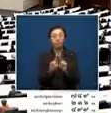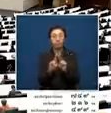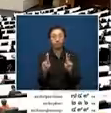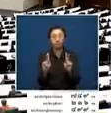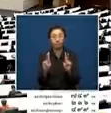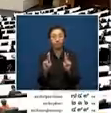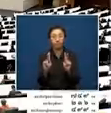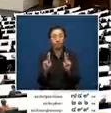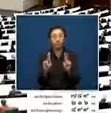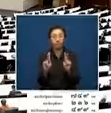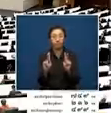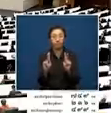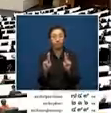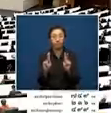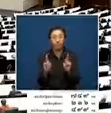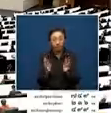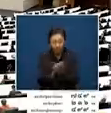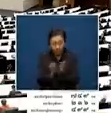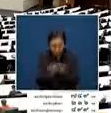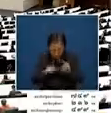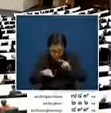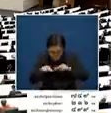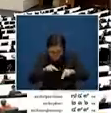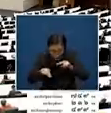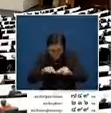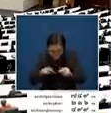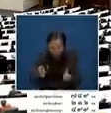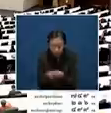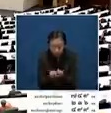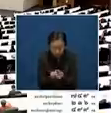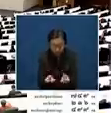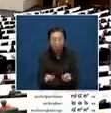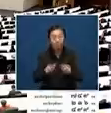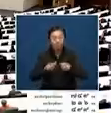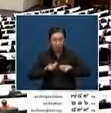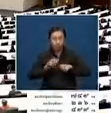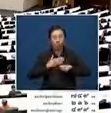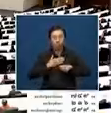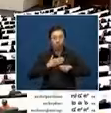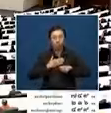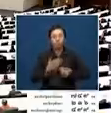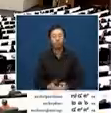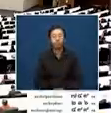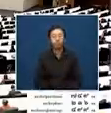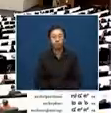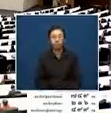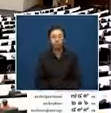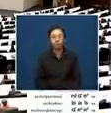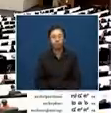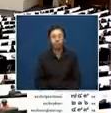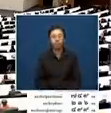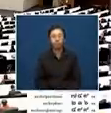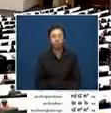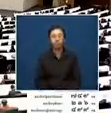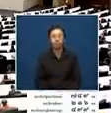ไปไม่มีการช่วยอะไรทั้งสิ้นนะ แต่โหวตให้ ใช่ แต่ โหวตให้